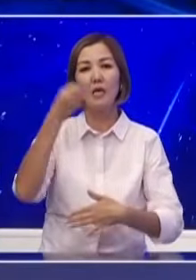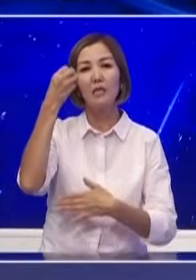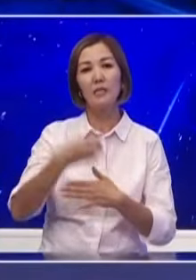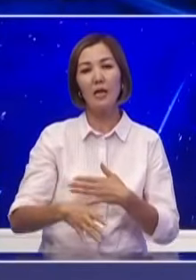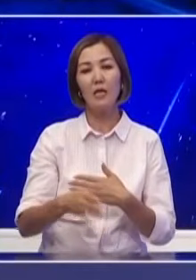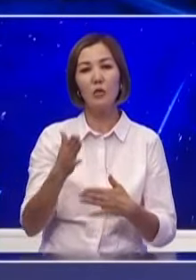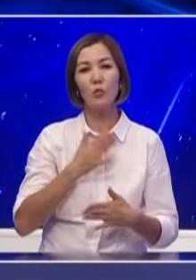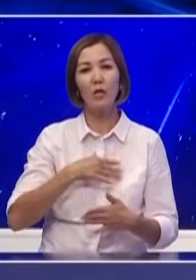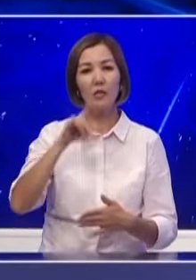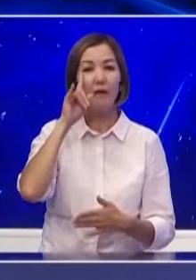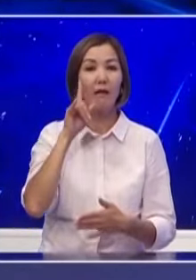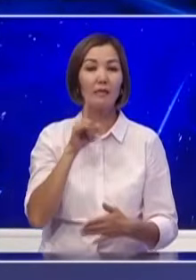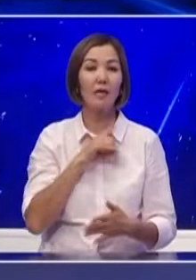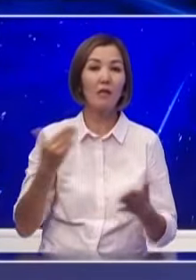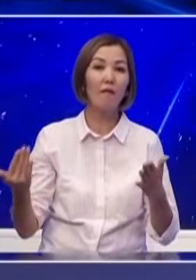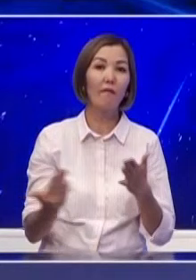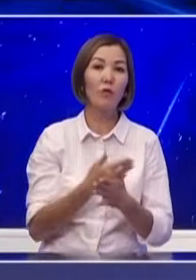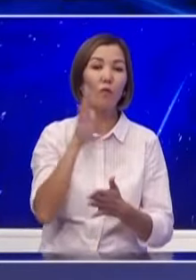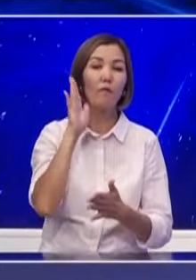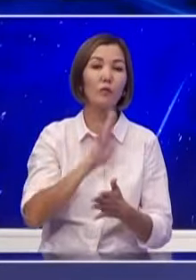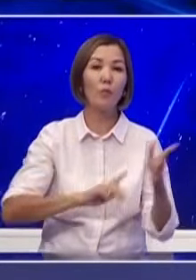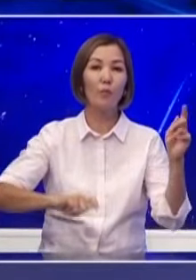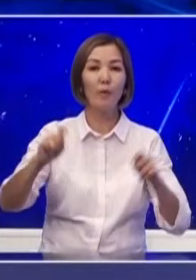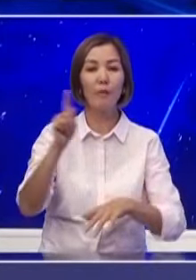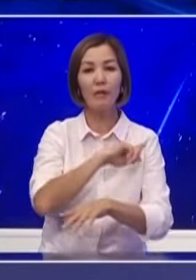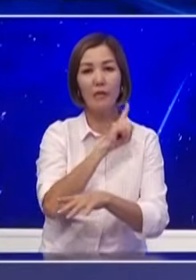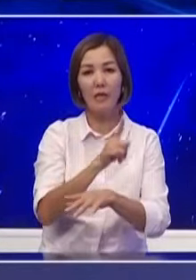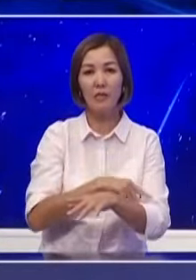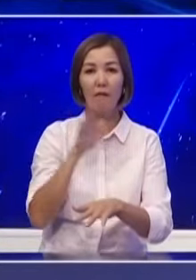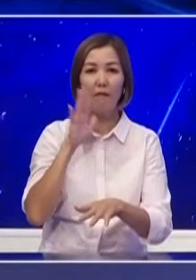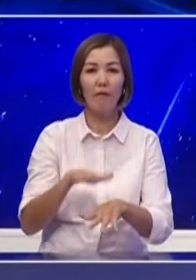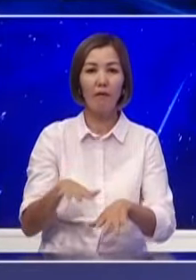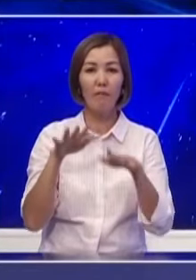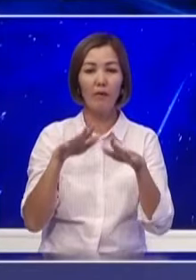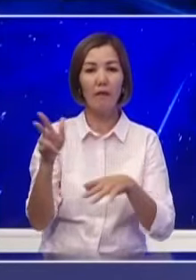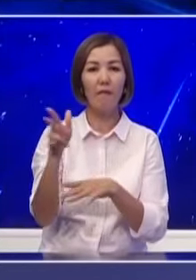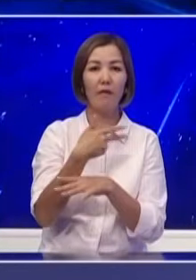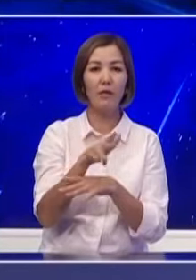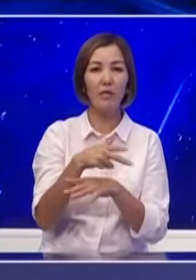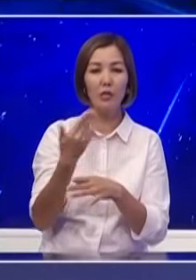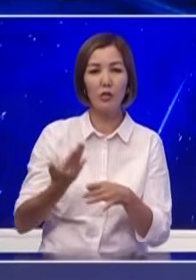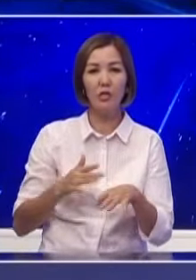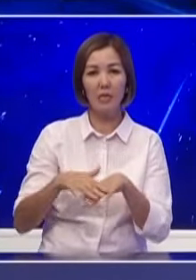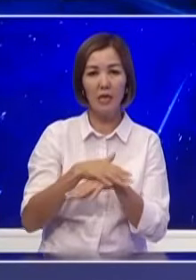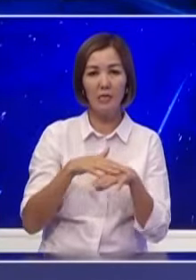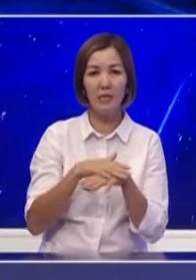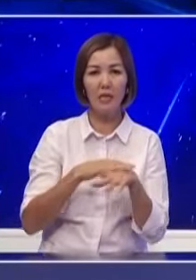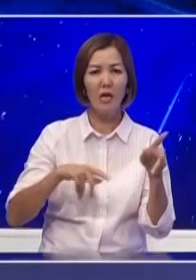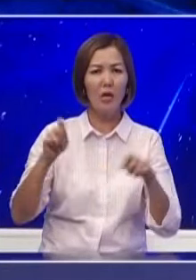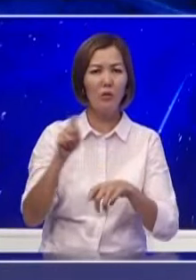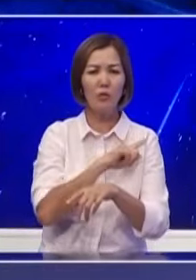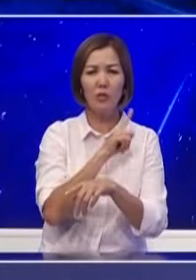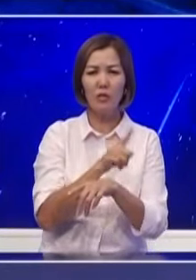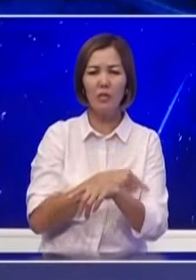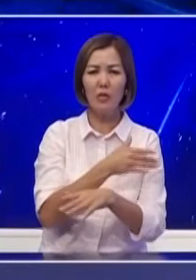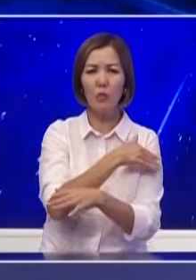Столицу нашей страны вновь затопило после сильных дождей. Видеокадрами поделились жители Астаны. Проливной дождь настолько сильно